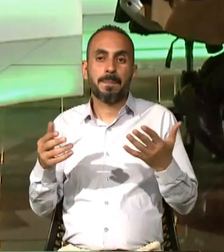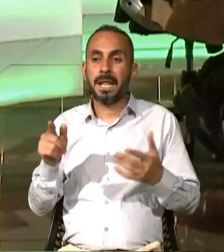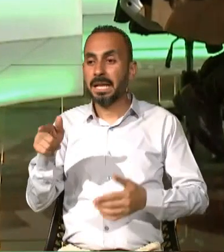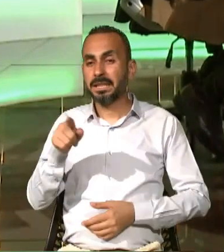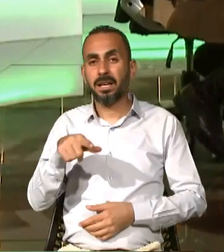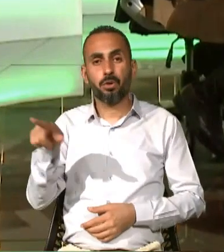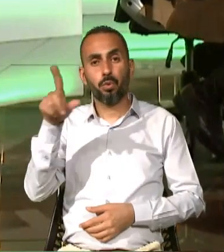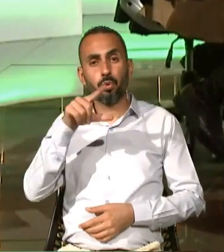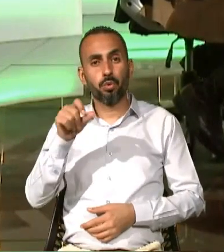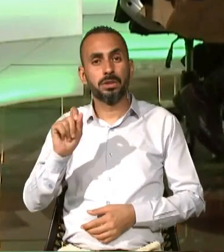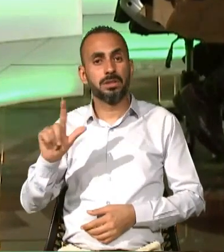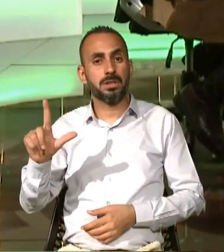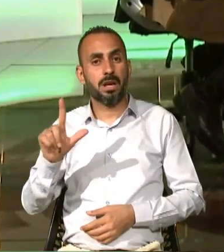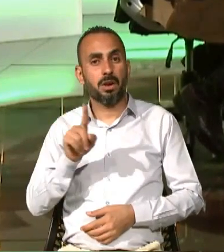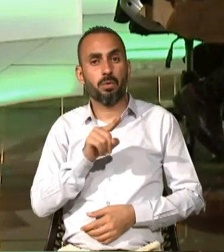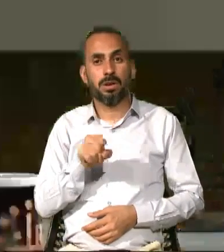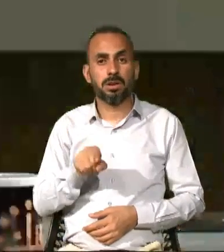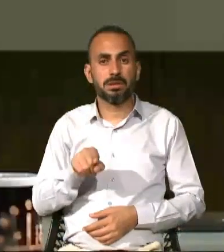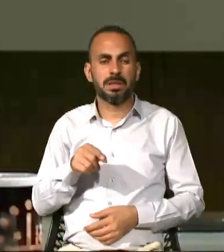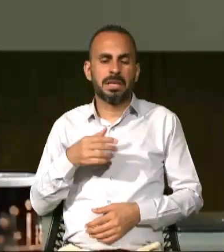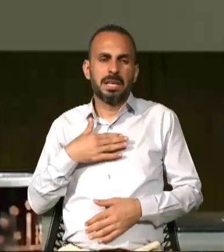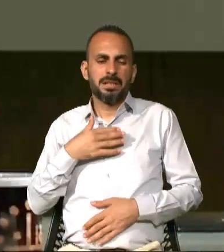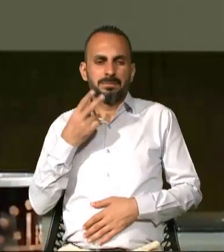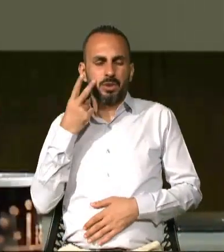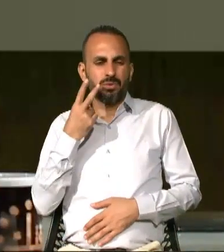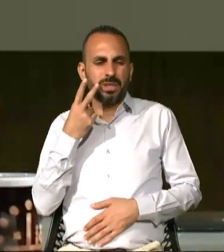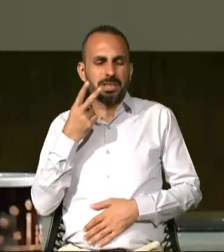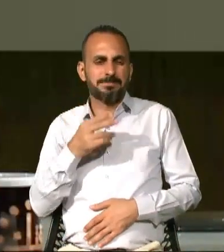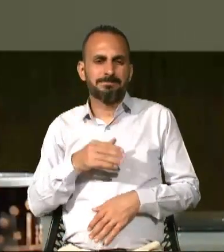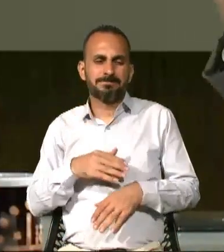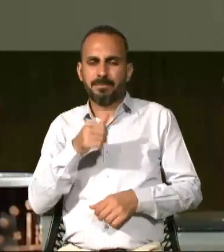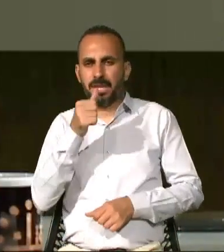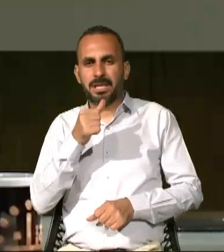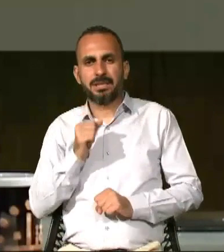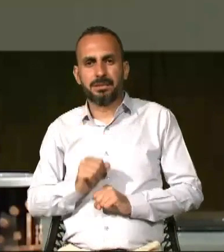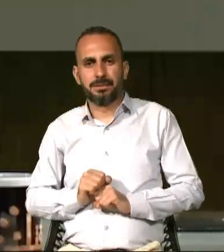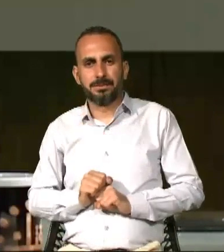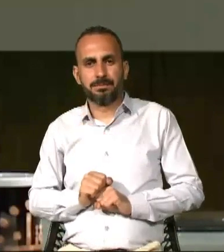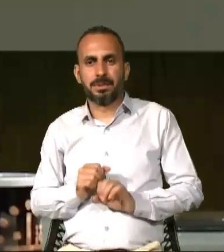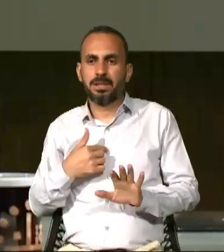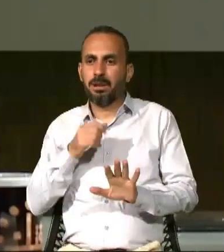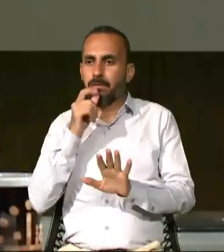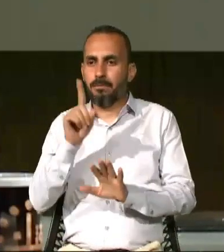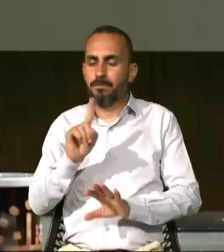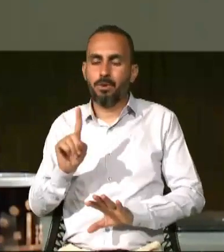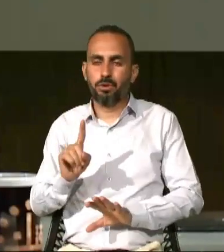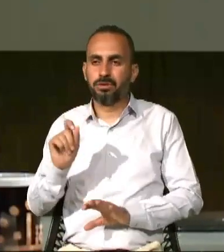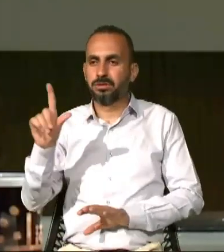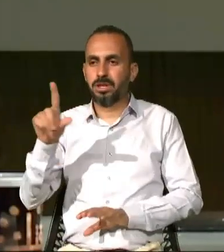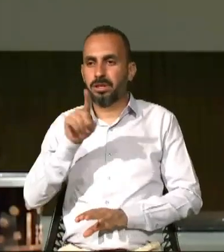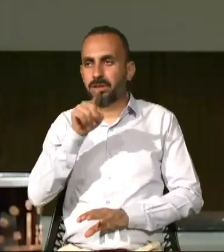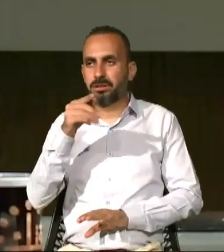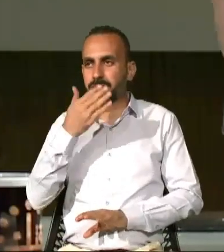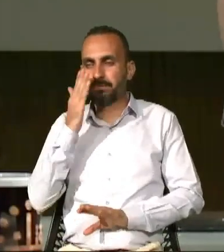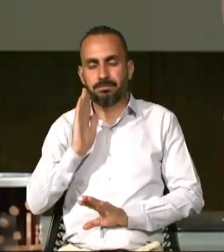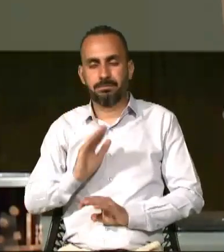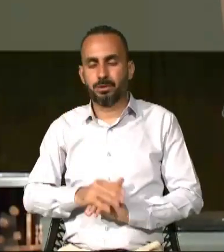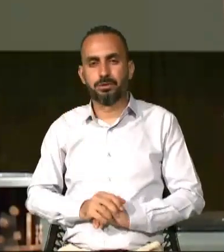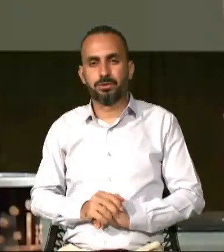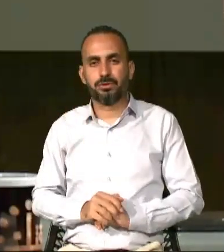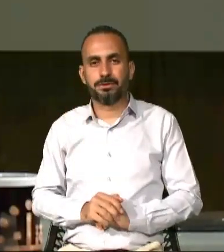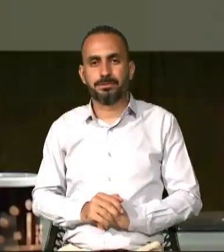غلط؟ ولا انا شفتها بعين مش كويسة؟ لا خالص خالص. بص انا لا ادين، انا ما بحبش ادين حد ابدا طبعا. ولا نقيم